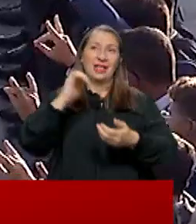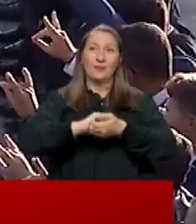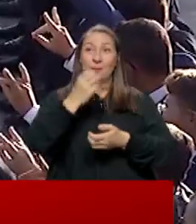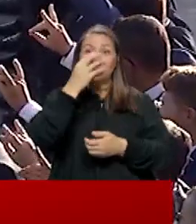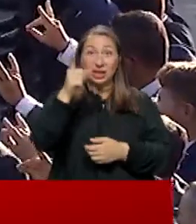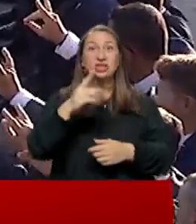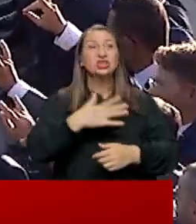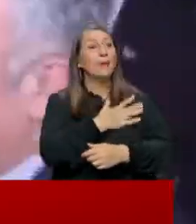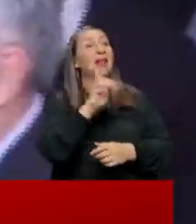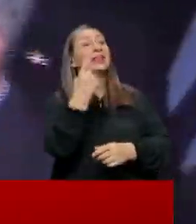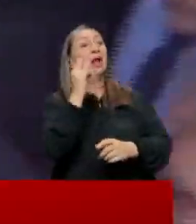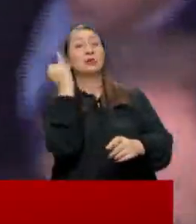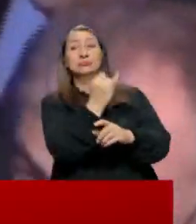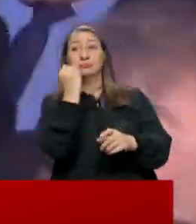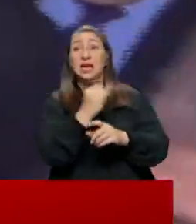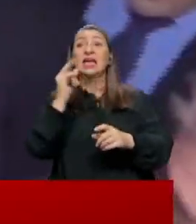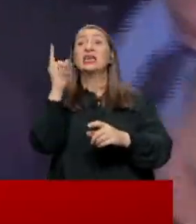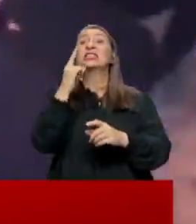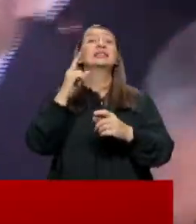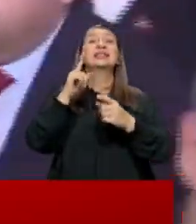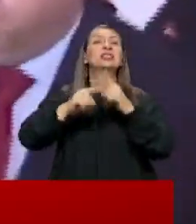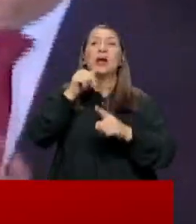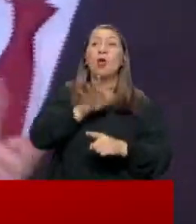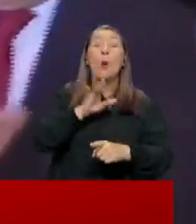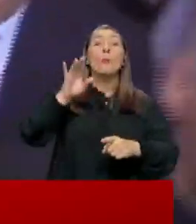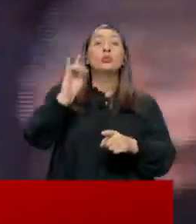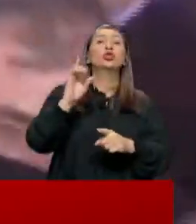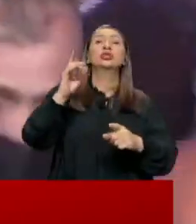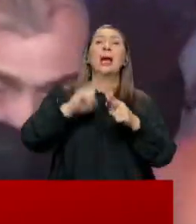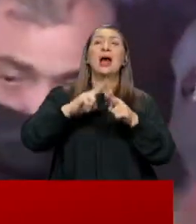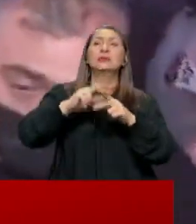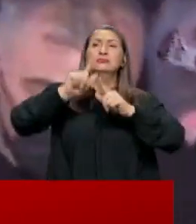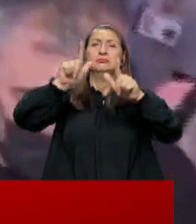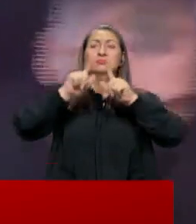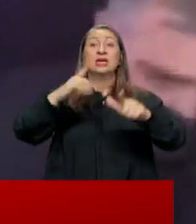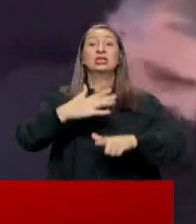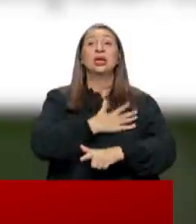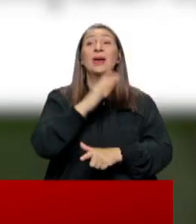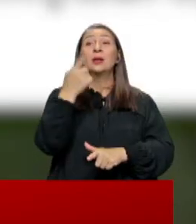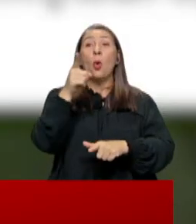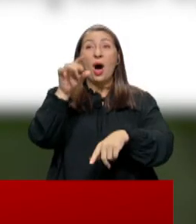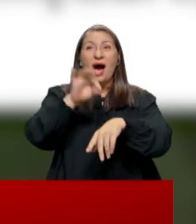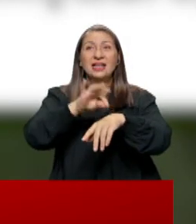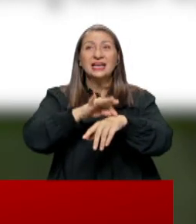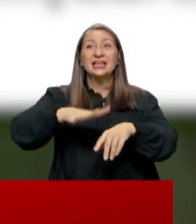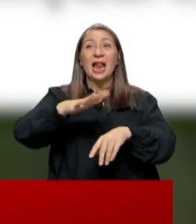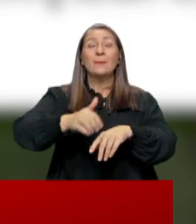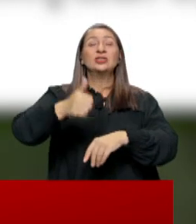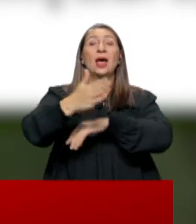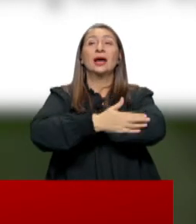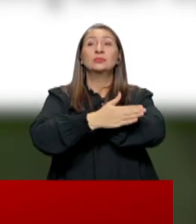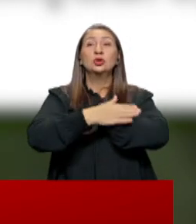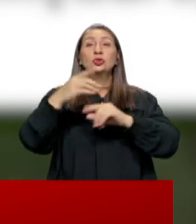CHP liderine yüklenirken Kemal Kılıçdaroğlu'na Bozkurt Kemal sloganları atılıyordu. CHP liderinin o anlarını Genel Başkan